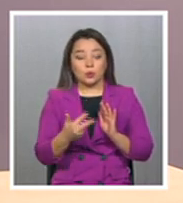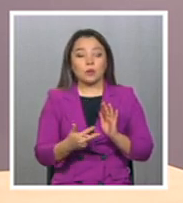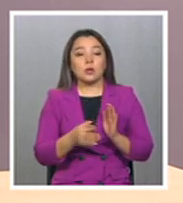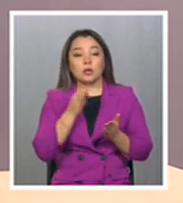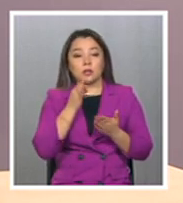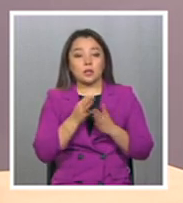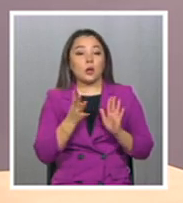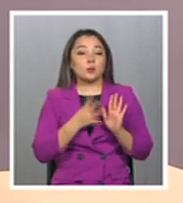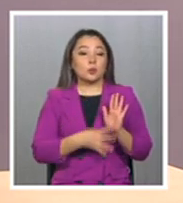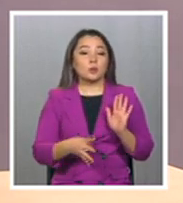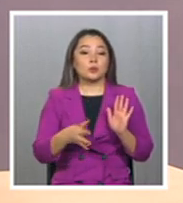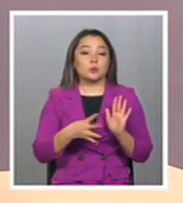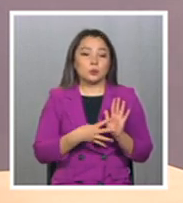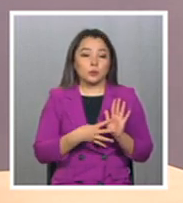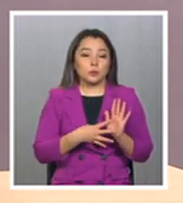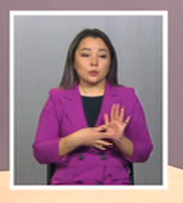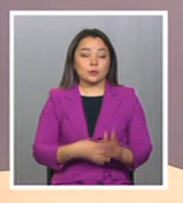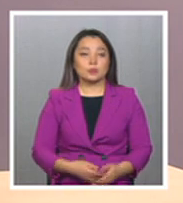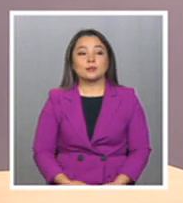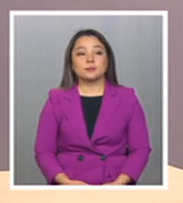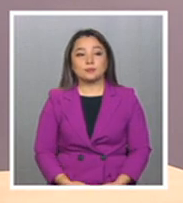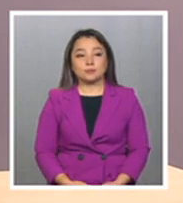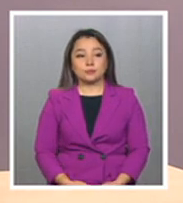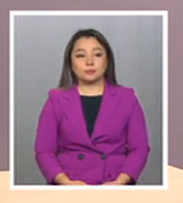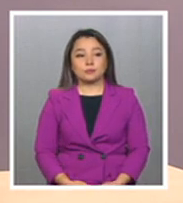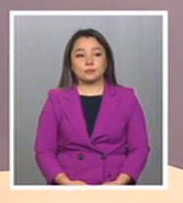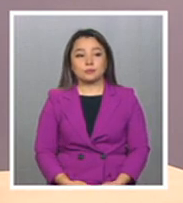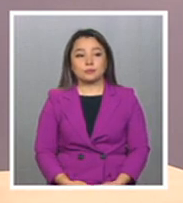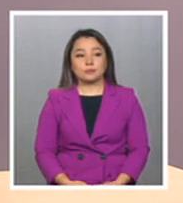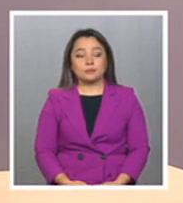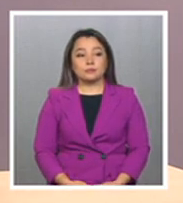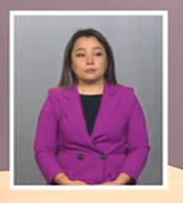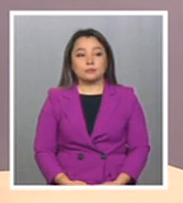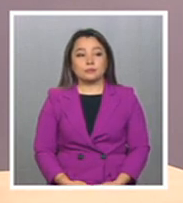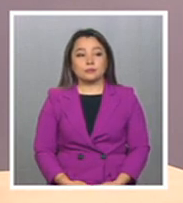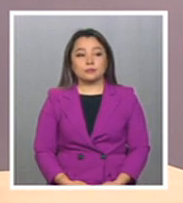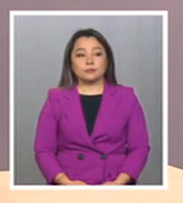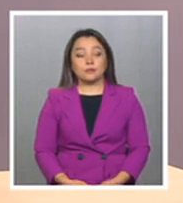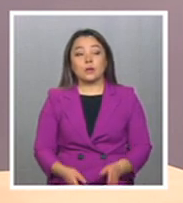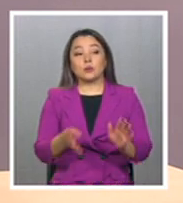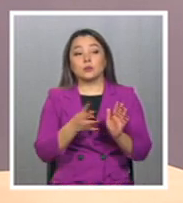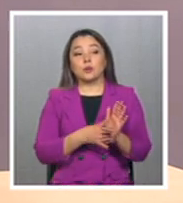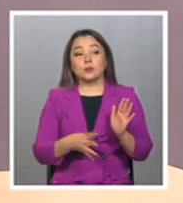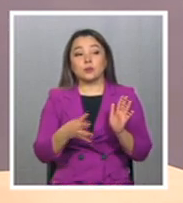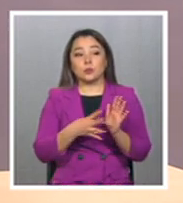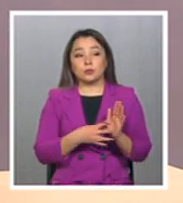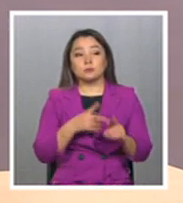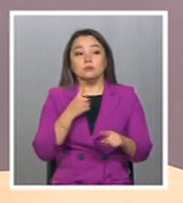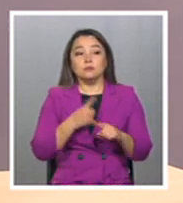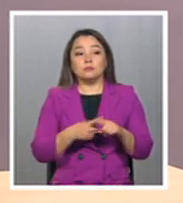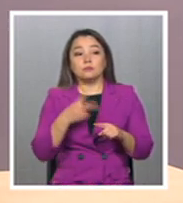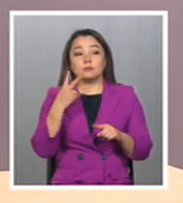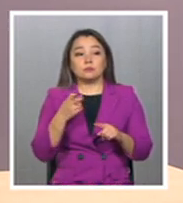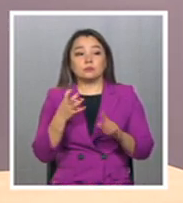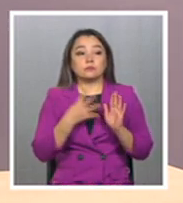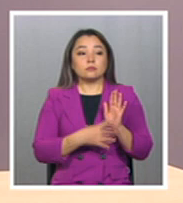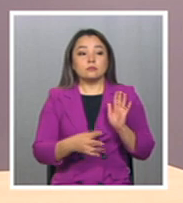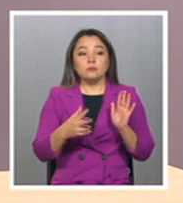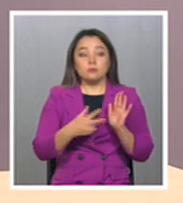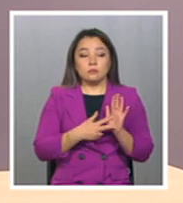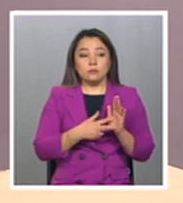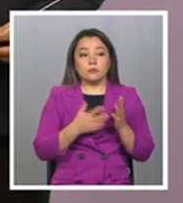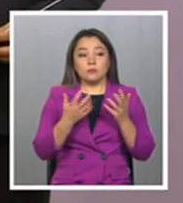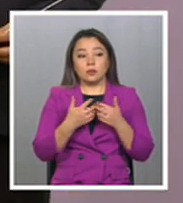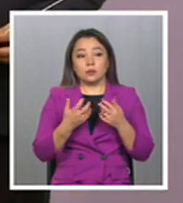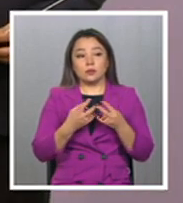пен 3-тің көбейтіндісі 99-ға тең. Енді 99 бен 298-дің